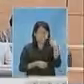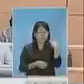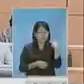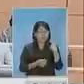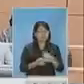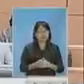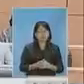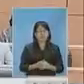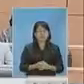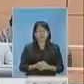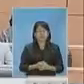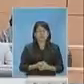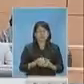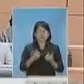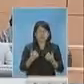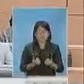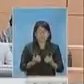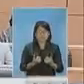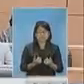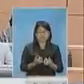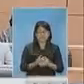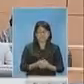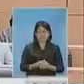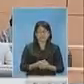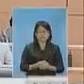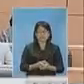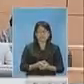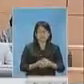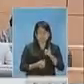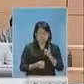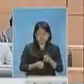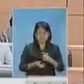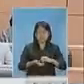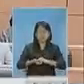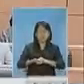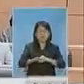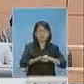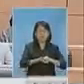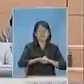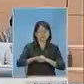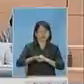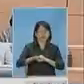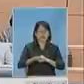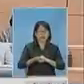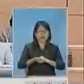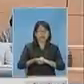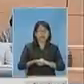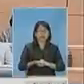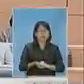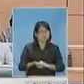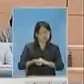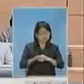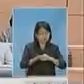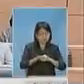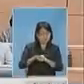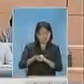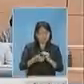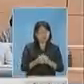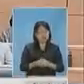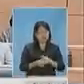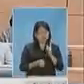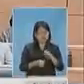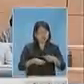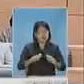ครับวันนี้เนี่ยจับมือกันแล้วเอาชัยชนะให้ประชาชนสัก